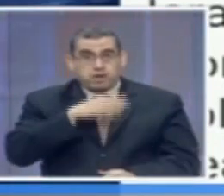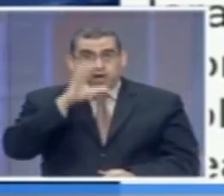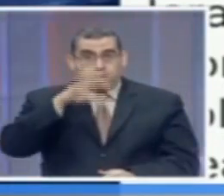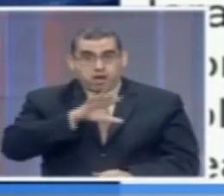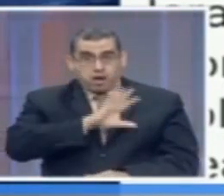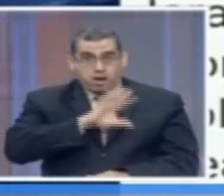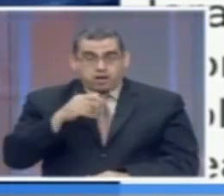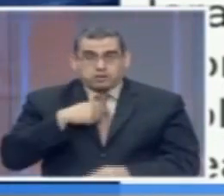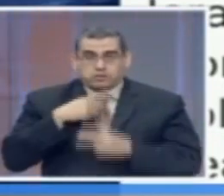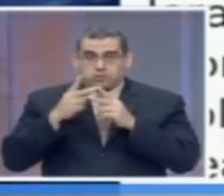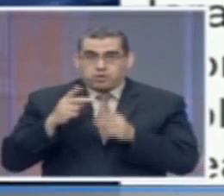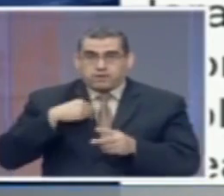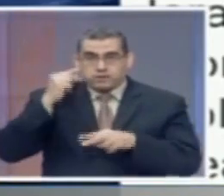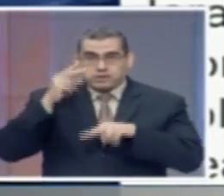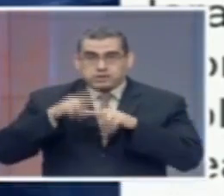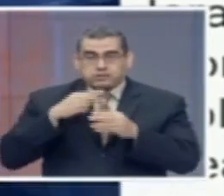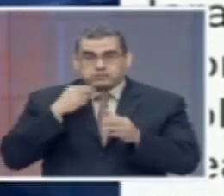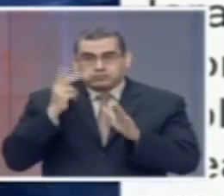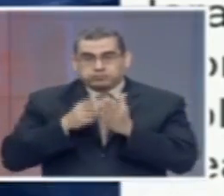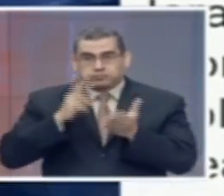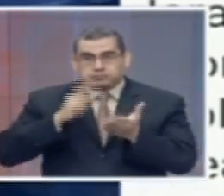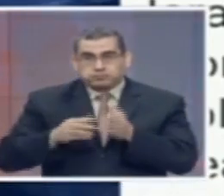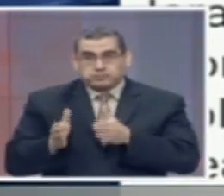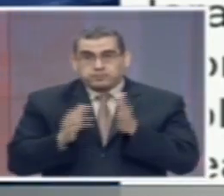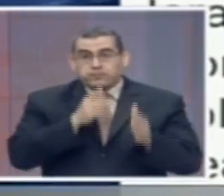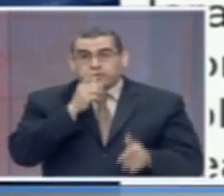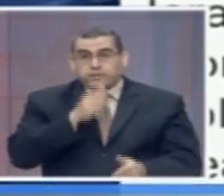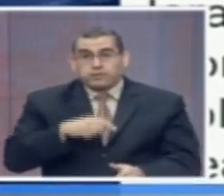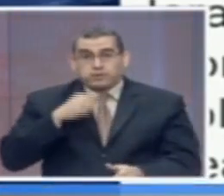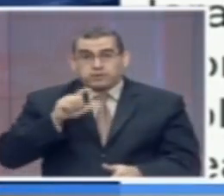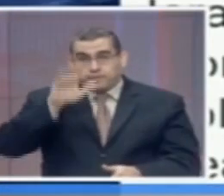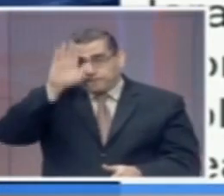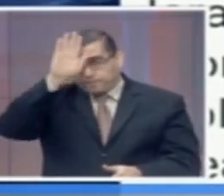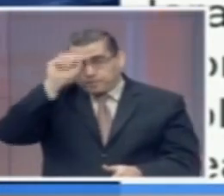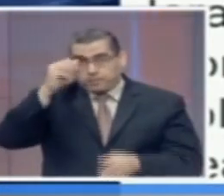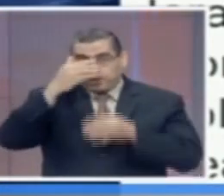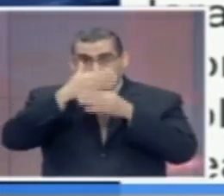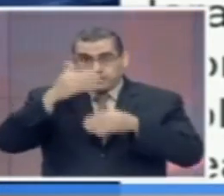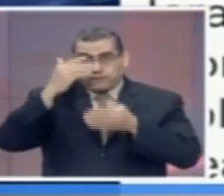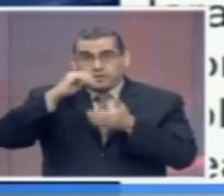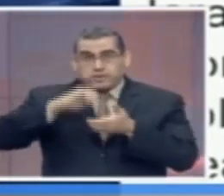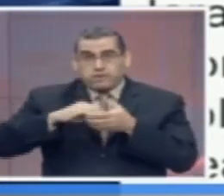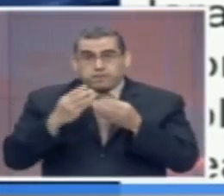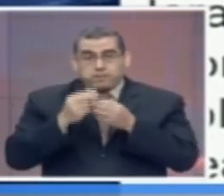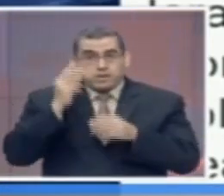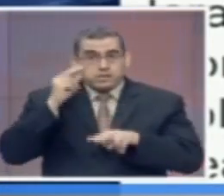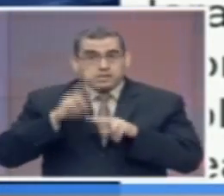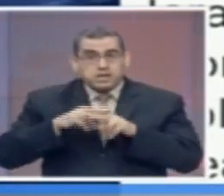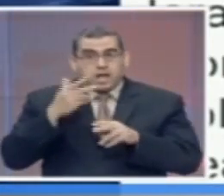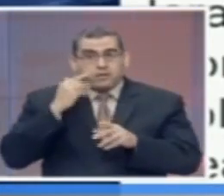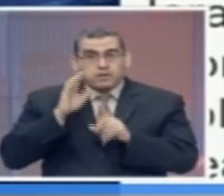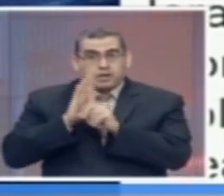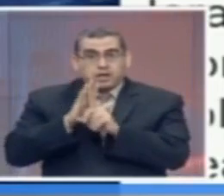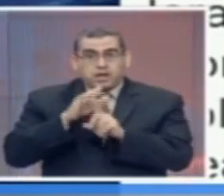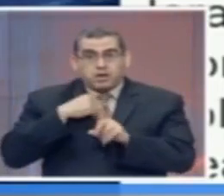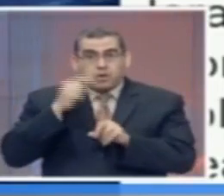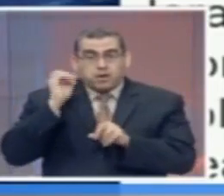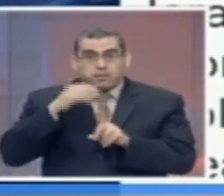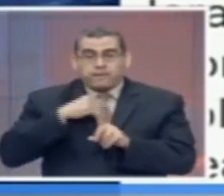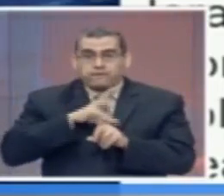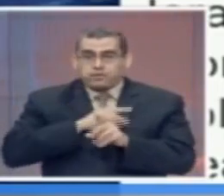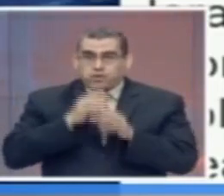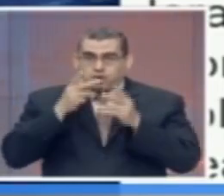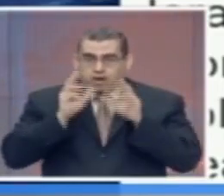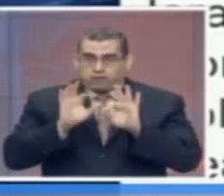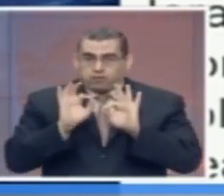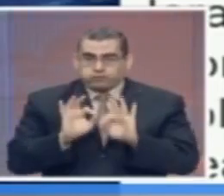المغربية بالموقف التاريخي. كما أكد العاهل المغربي أن الاتفاق مع إسرائيل لا يمس دعم المملكة للقضية